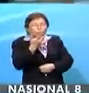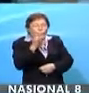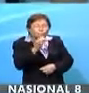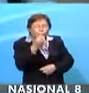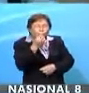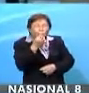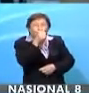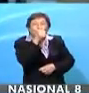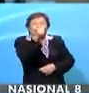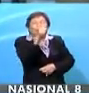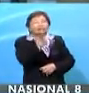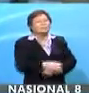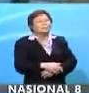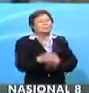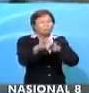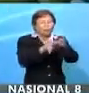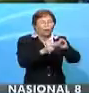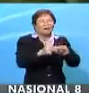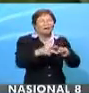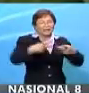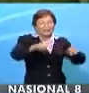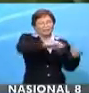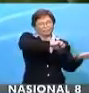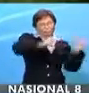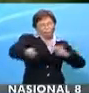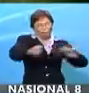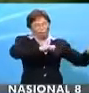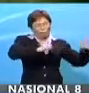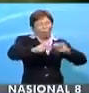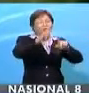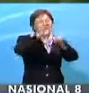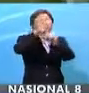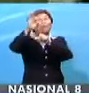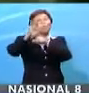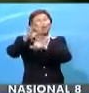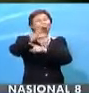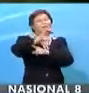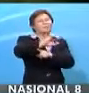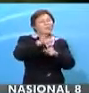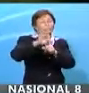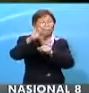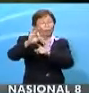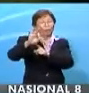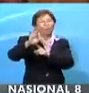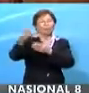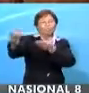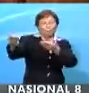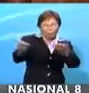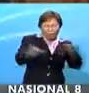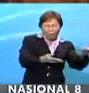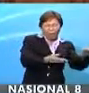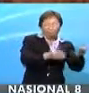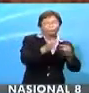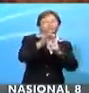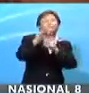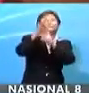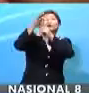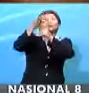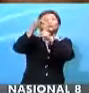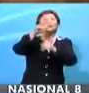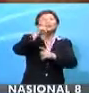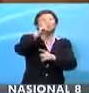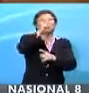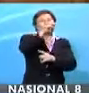sendiri keenakannya. Pengusaha kedai roti canai yang terkenal di Pulau Pinang, Muhammad Syafirun Yaakob, dibawa secara eksklusif oleh